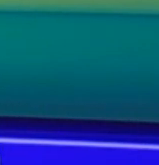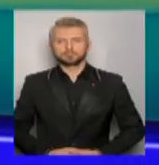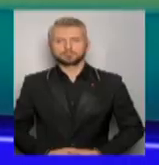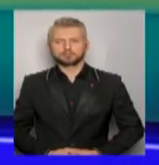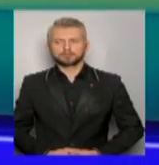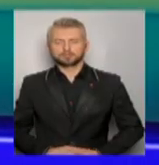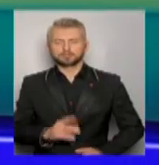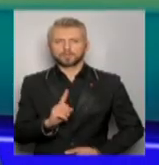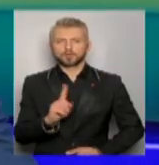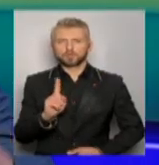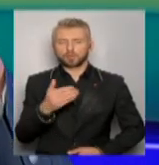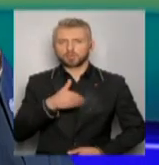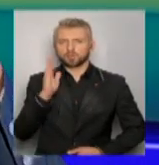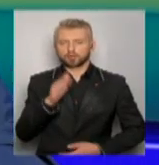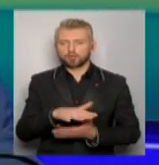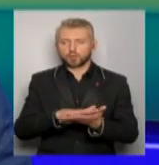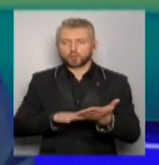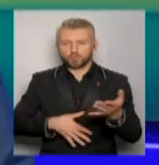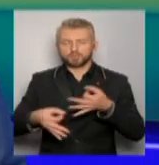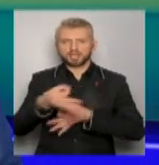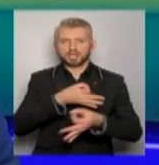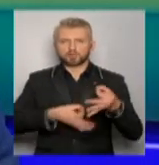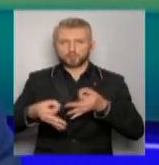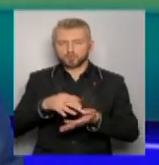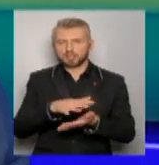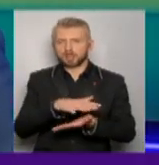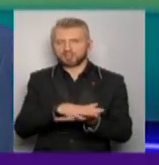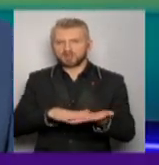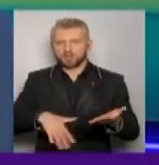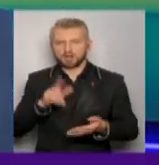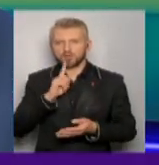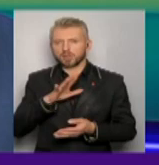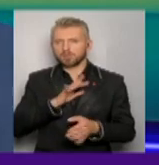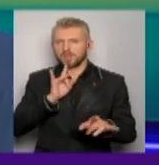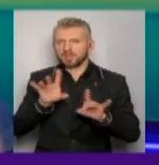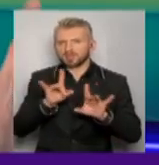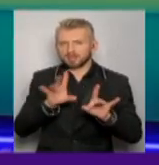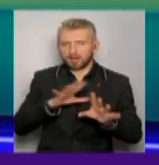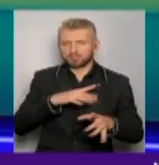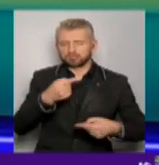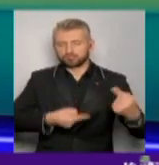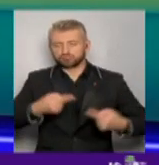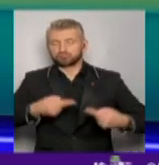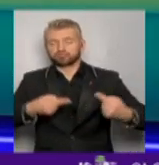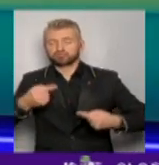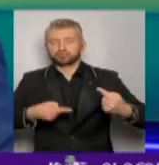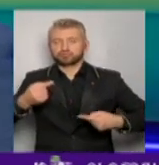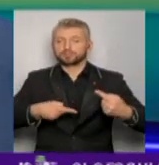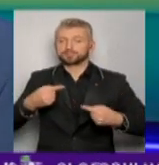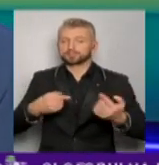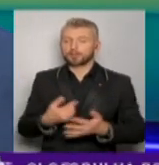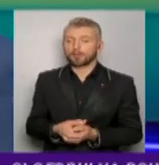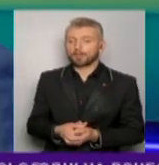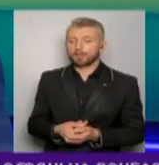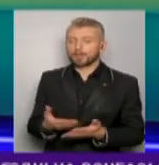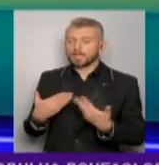Ну що ж, ми будемо продовжувати. Власне, і дискусія тривала, допоки була реклама. Пане Леоніде, ми